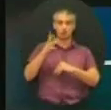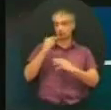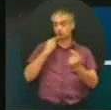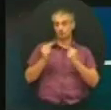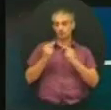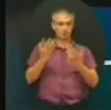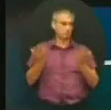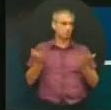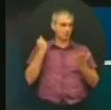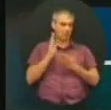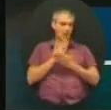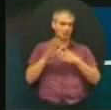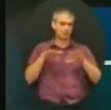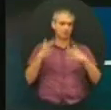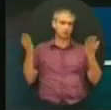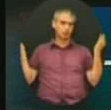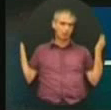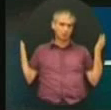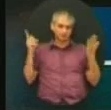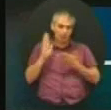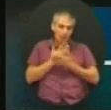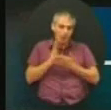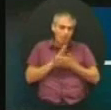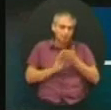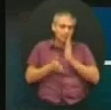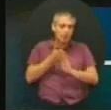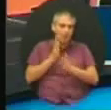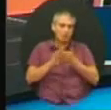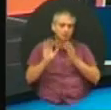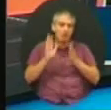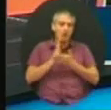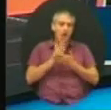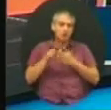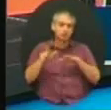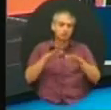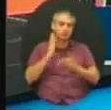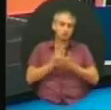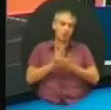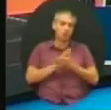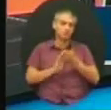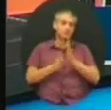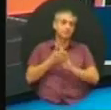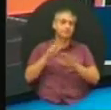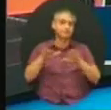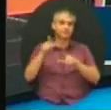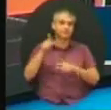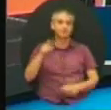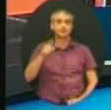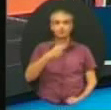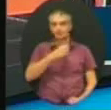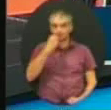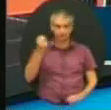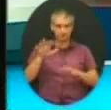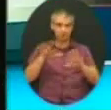מה זה בהנחה? הייתה החלטת ממשלה, חברים, זו החלטה. החלטת ממשלה זה היה. הממשלה הימנית,